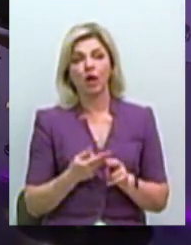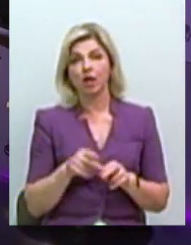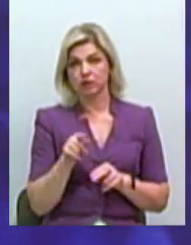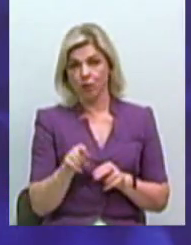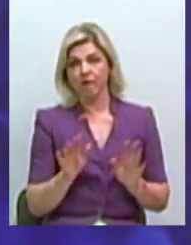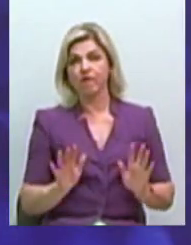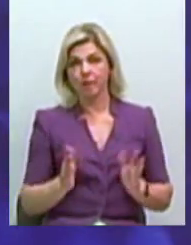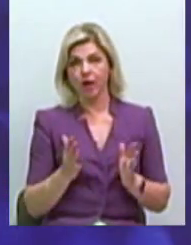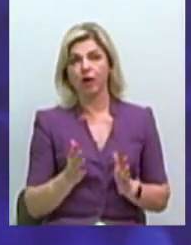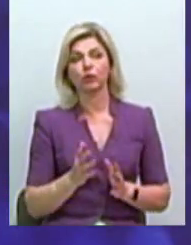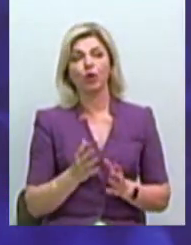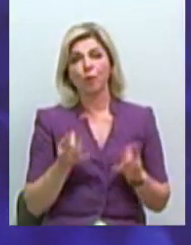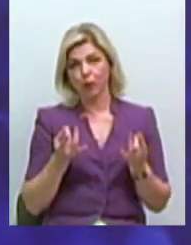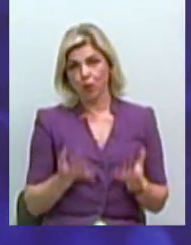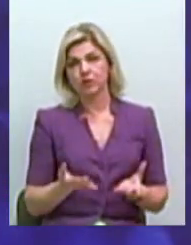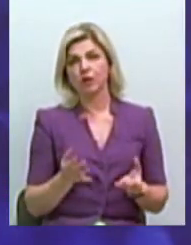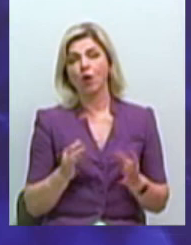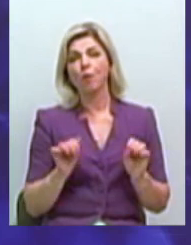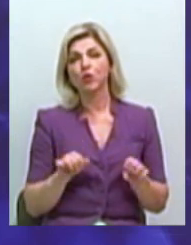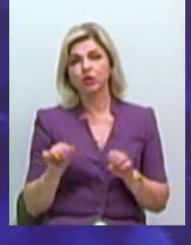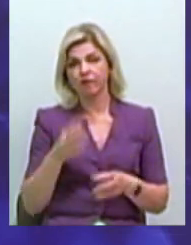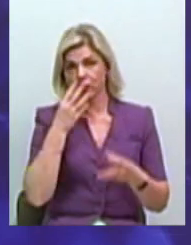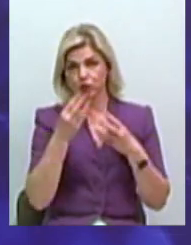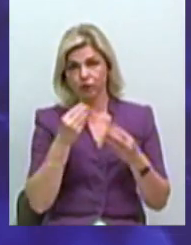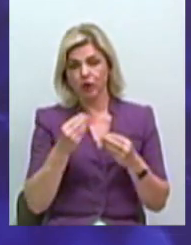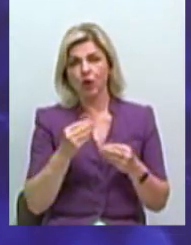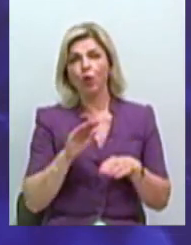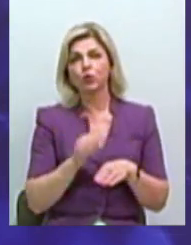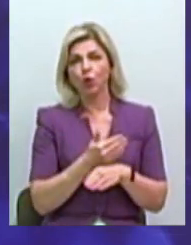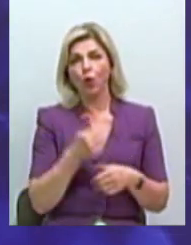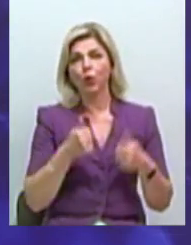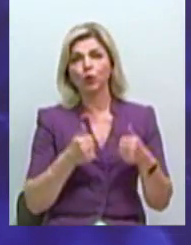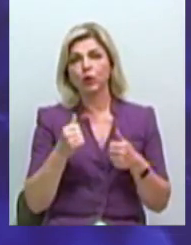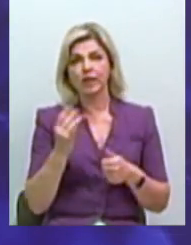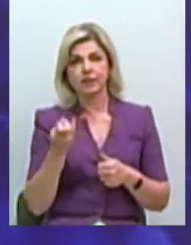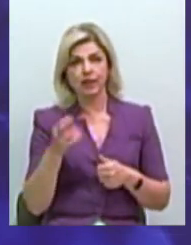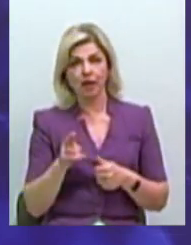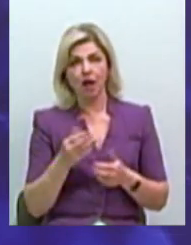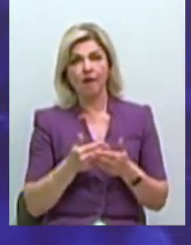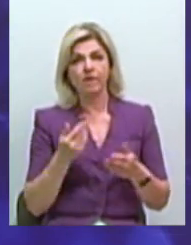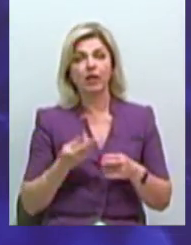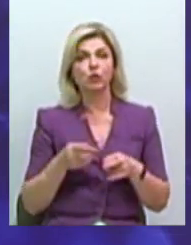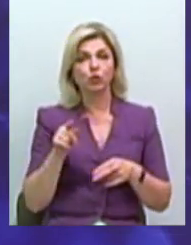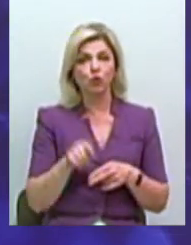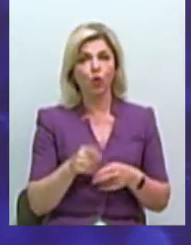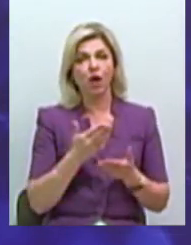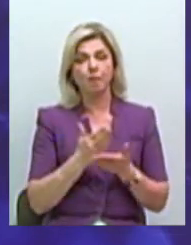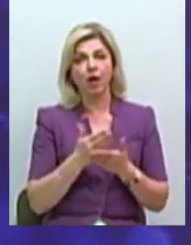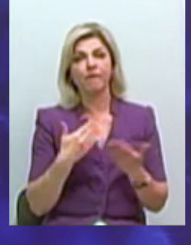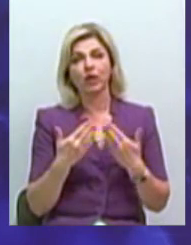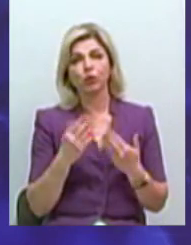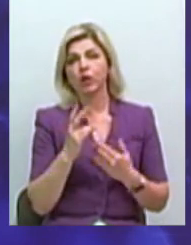випадку просто-напросто, можливо, штучно усунена конкуренція. До цього, мабуть, мають відношення не